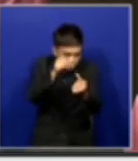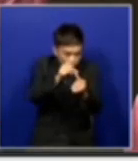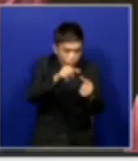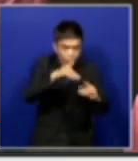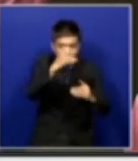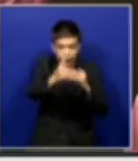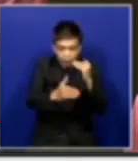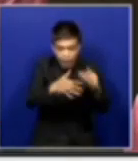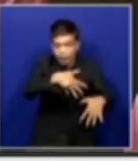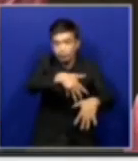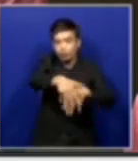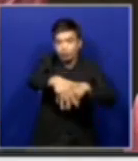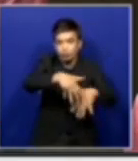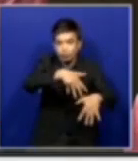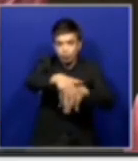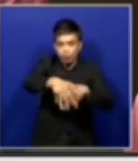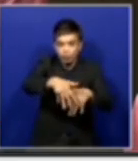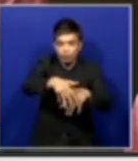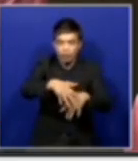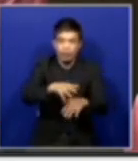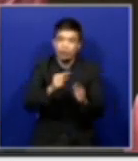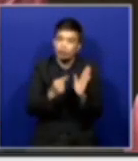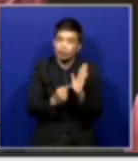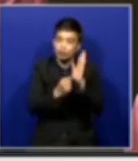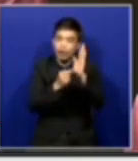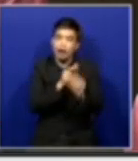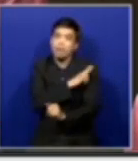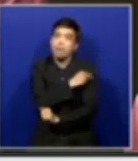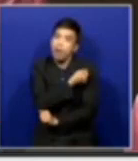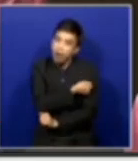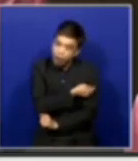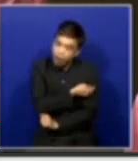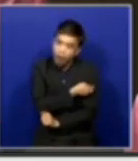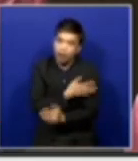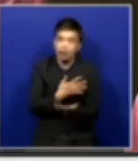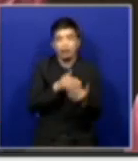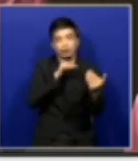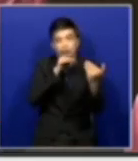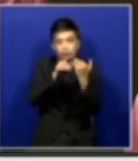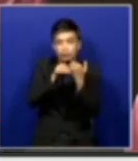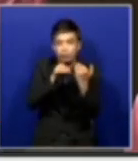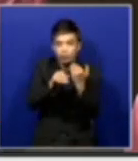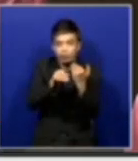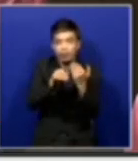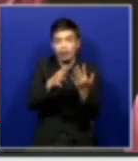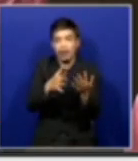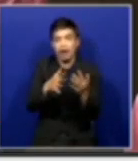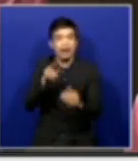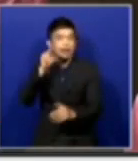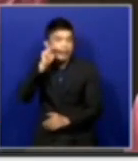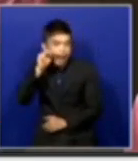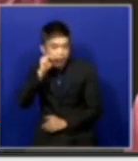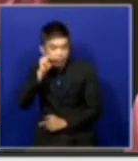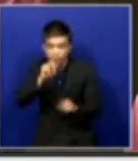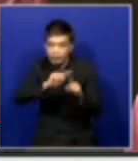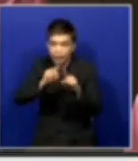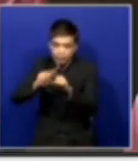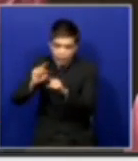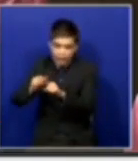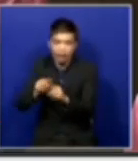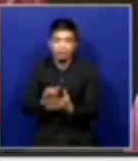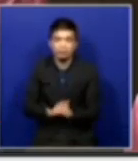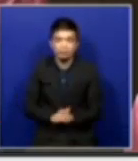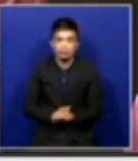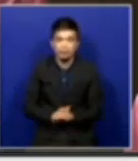ในเรื่องของไม่ว่าจะเป็นเรื่องของการแพทย์นะครับเรื่องของถนนทางเรื่องระบบชลประทานนะครับประเทศไทยของเรานะ